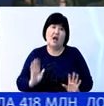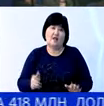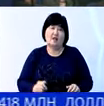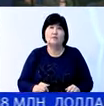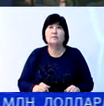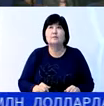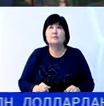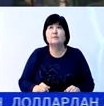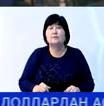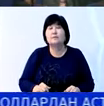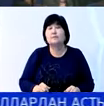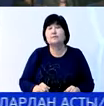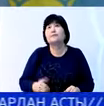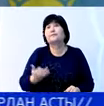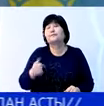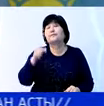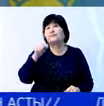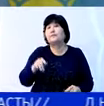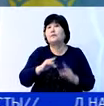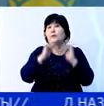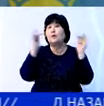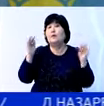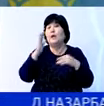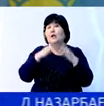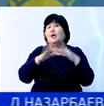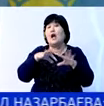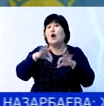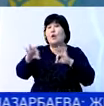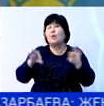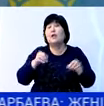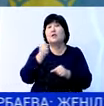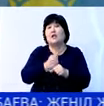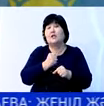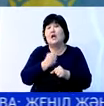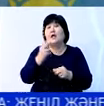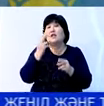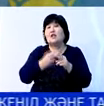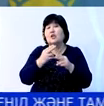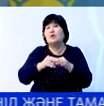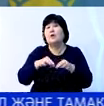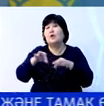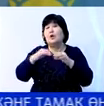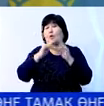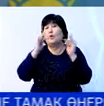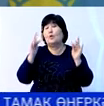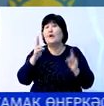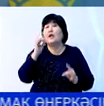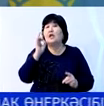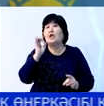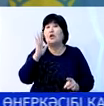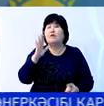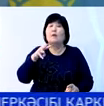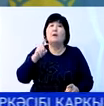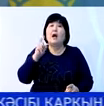бұл. Ал енді мына жерден біз көпір салуға проект жасап жатырмыз қазір. Ана темір көпір Қызылордада Киров Махамбетовтың тұсында бар